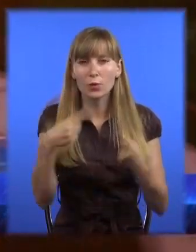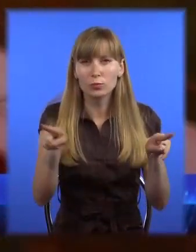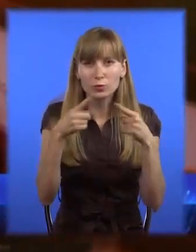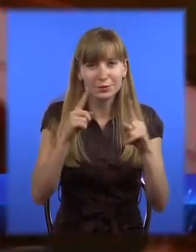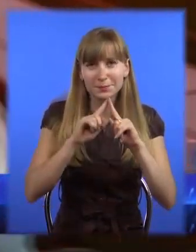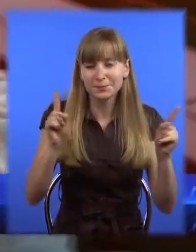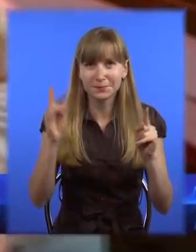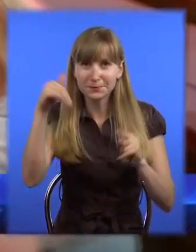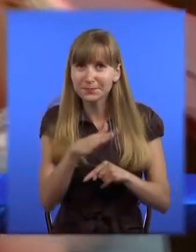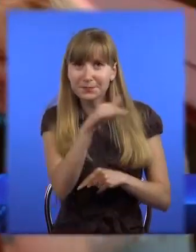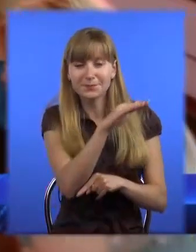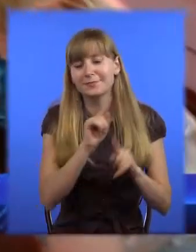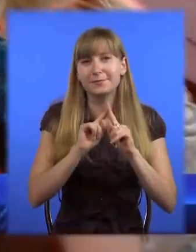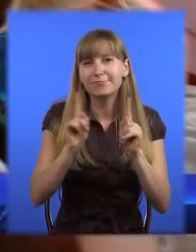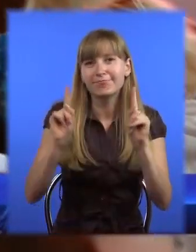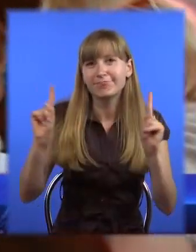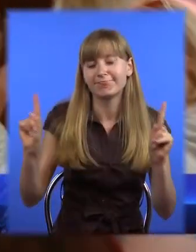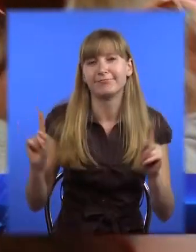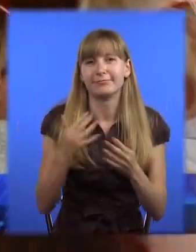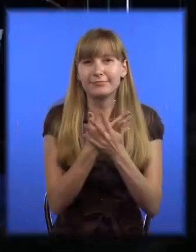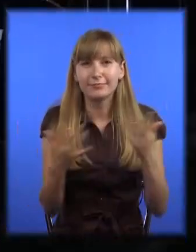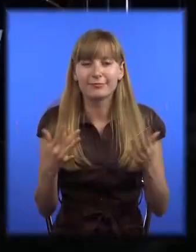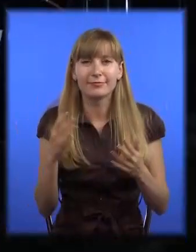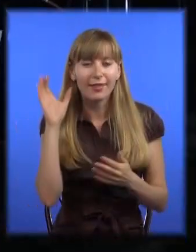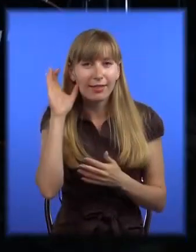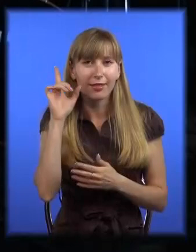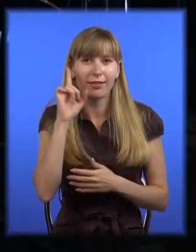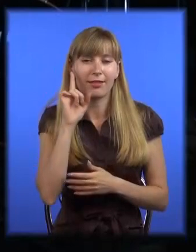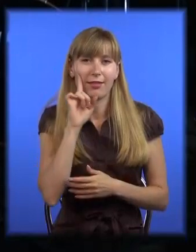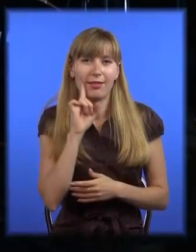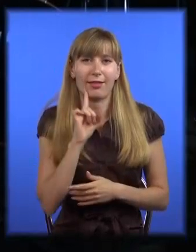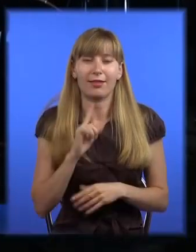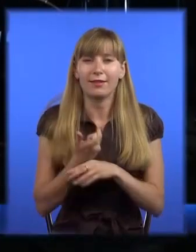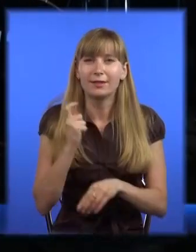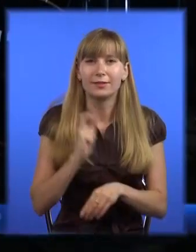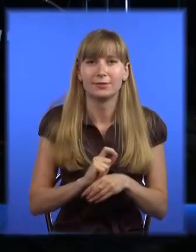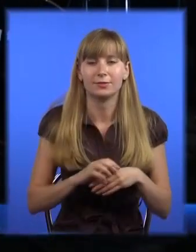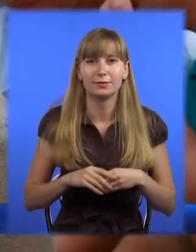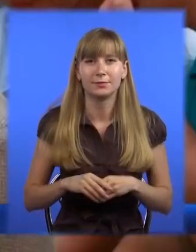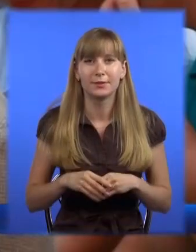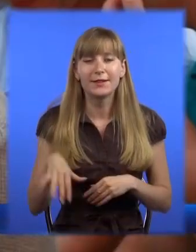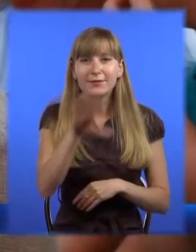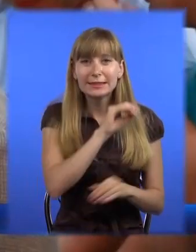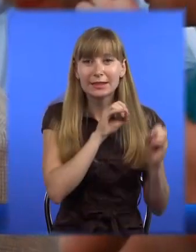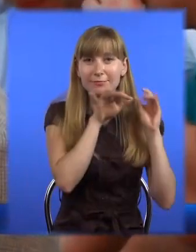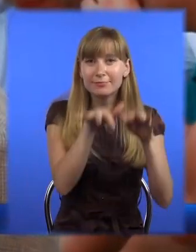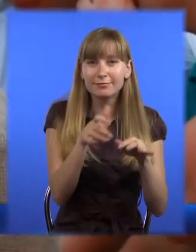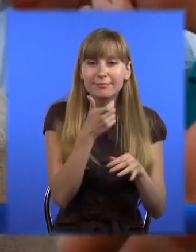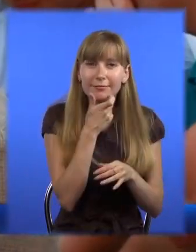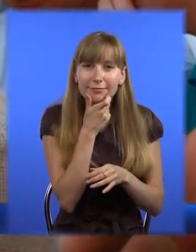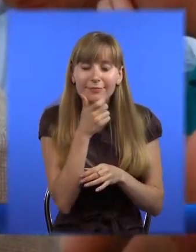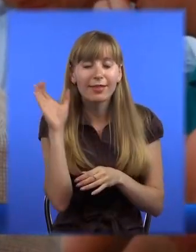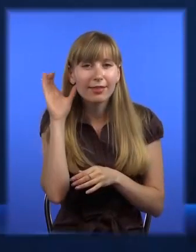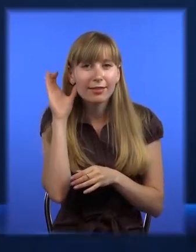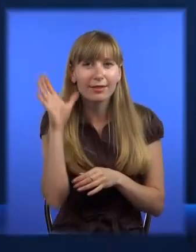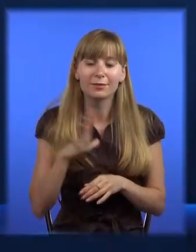свої неповторні ритми, майже неможливо помітити буде якусь закономірність. За виступом джаз-бенду Dark Side Trio усі присутні спостерігали, затумувавши подих. З